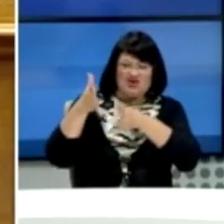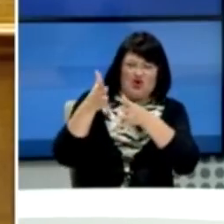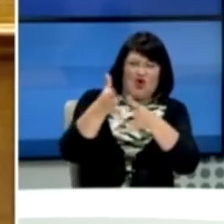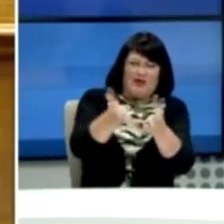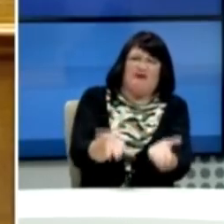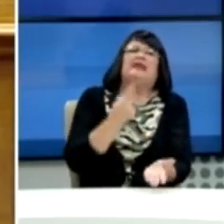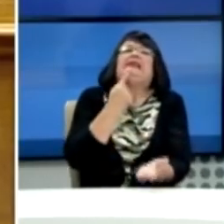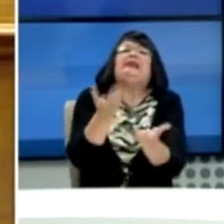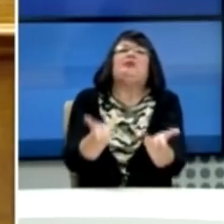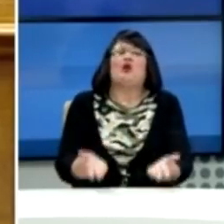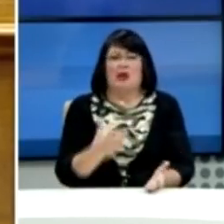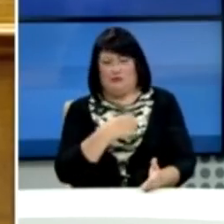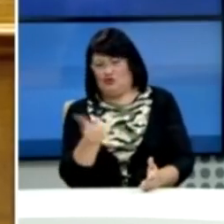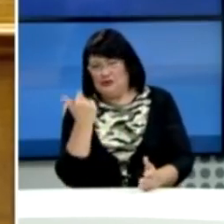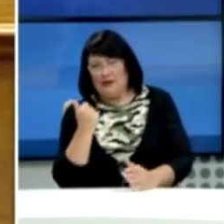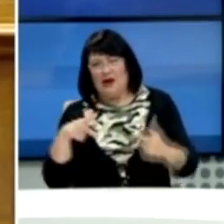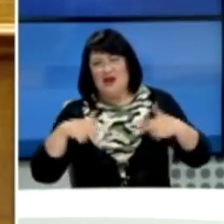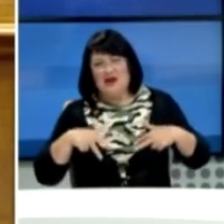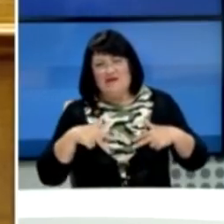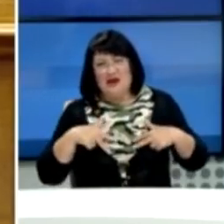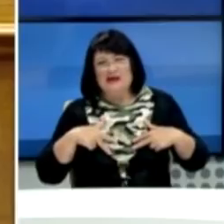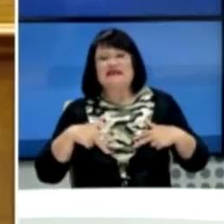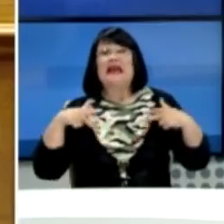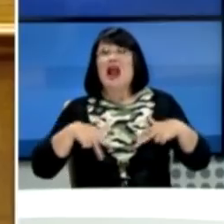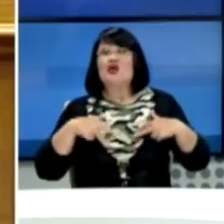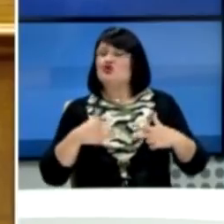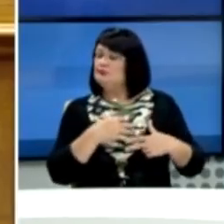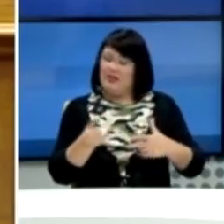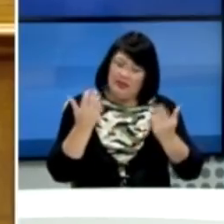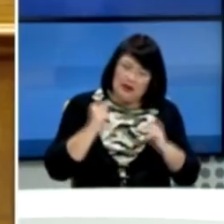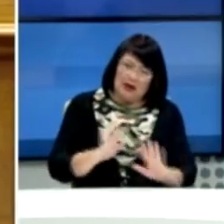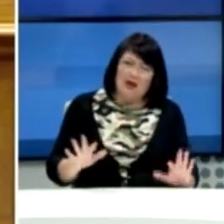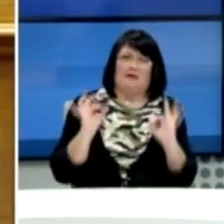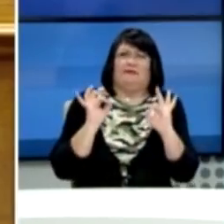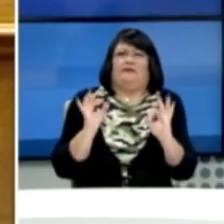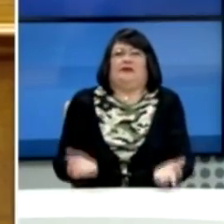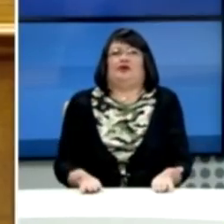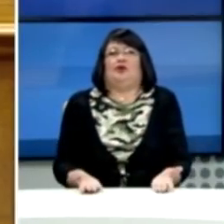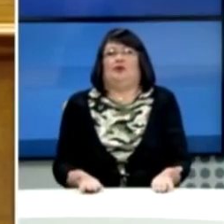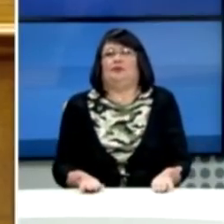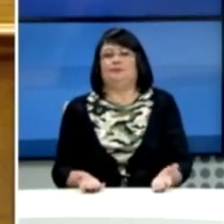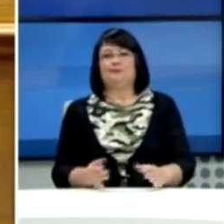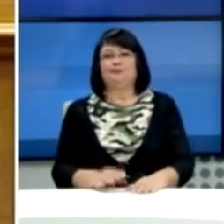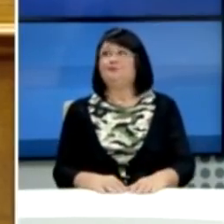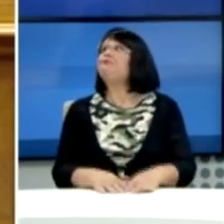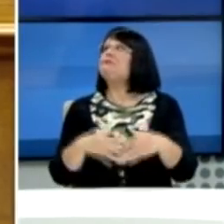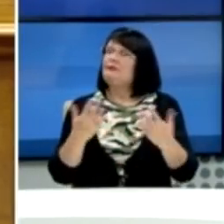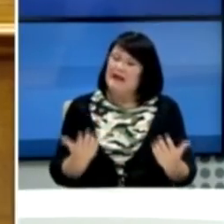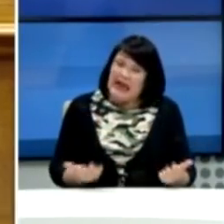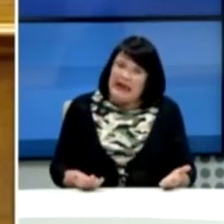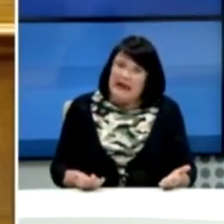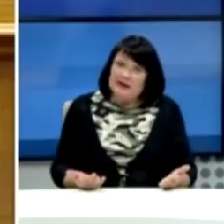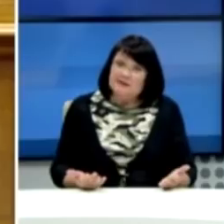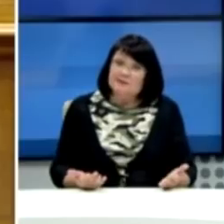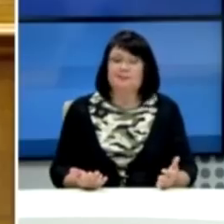δουλεύουν, χάνει την εμπιστοσύνη του στην κυβέρνηση και το κράτος και αυτό είναι φυσιολογικό βέβαια. Όμως